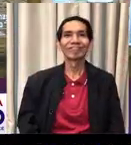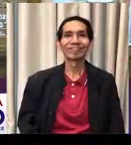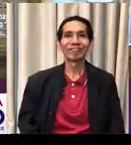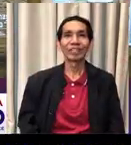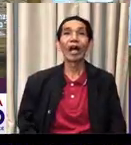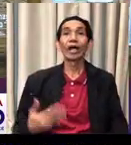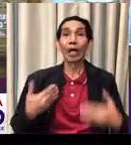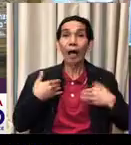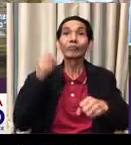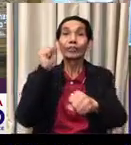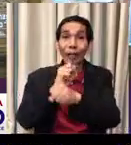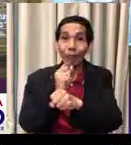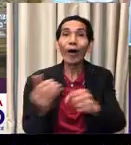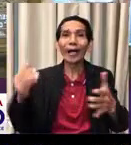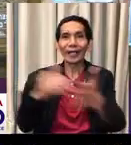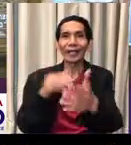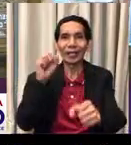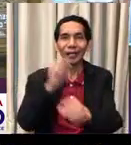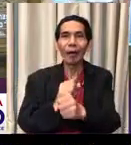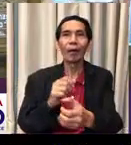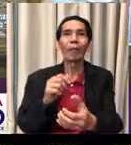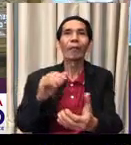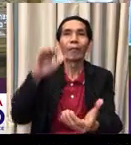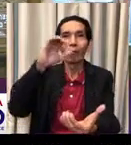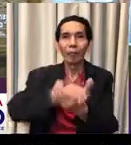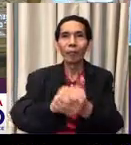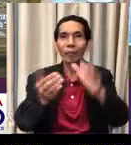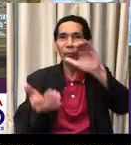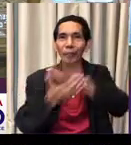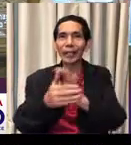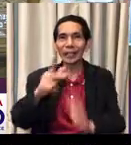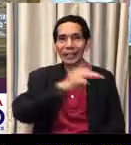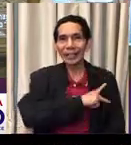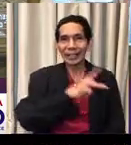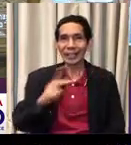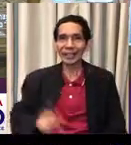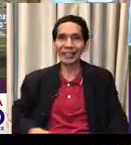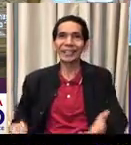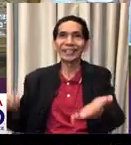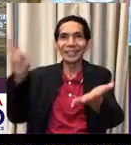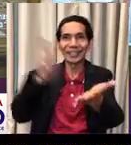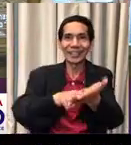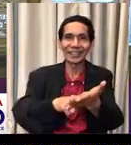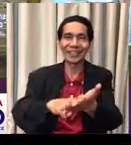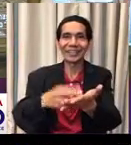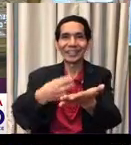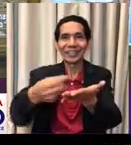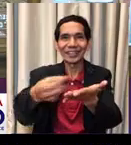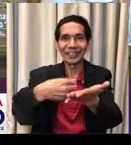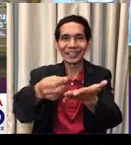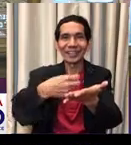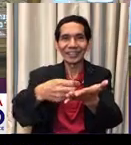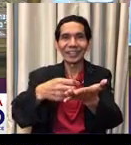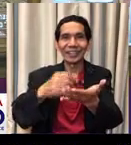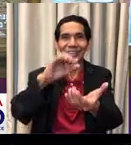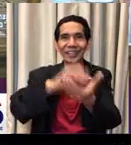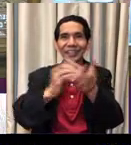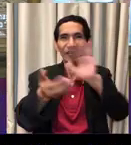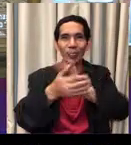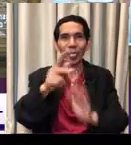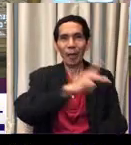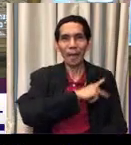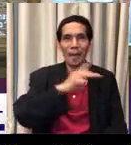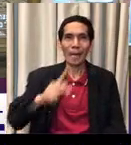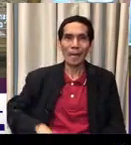May trabaho na naman kayo. Burger King. Pumirma na sa atin. Ayan, ang Burger King. Additional